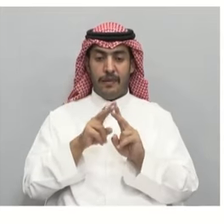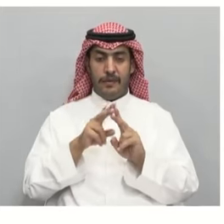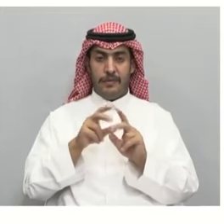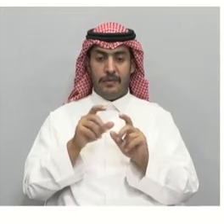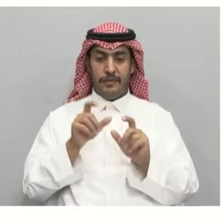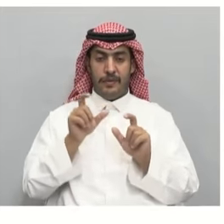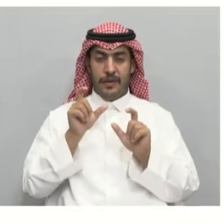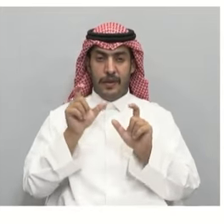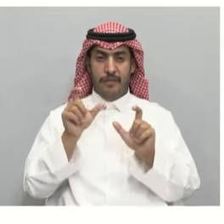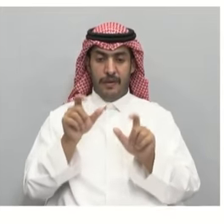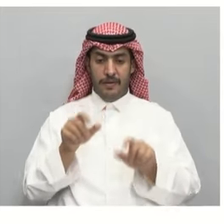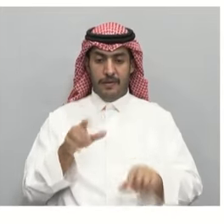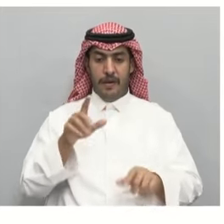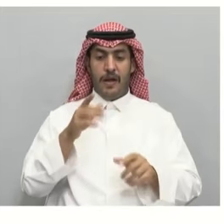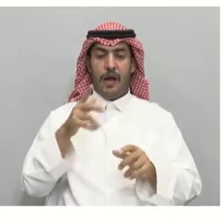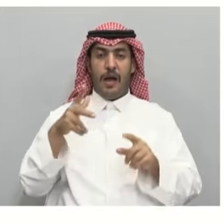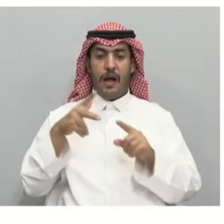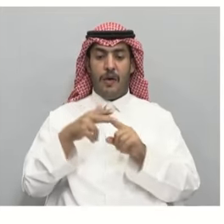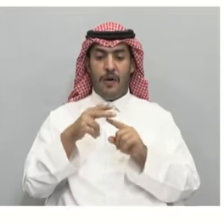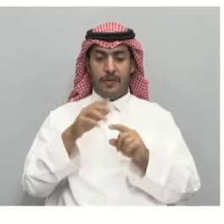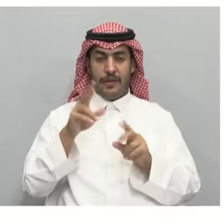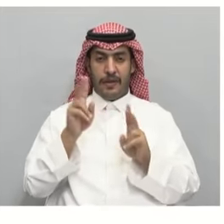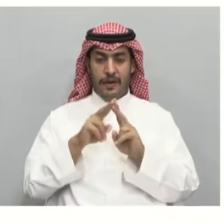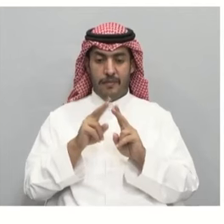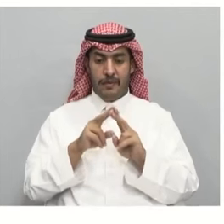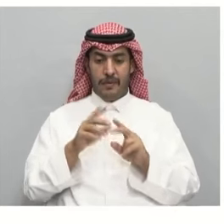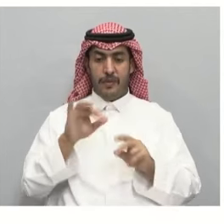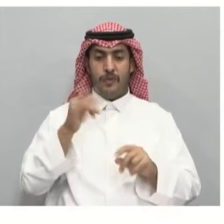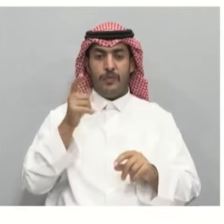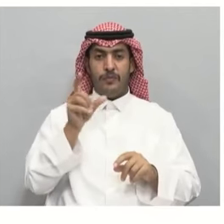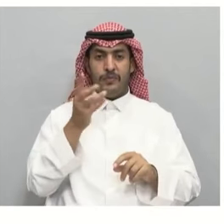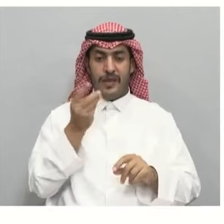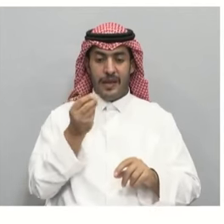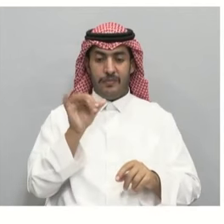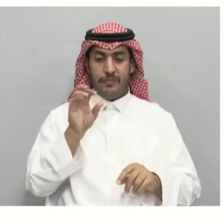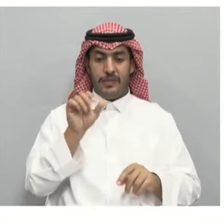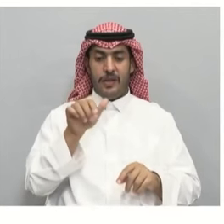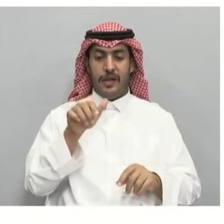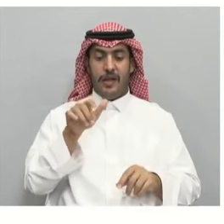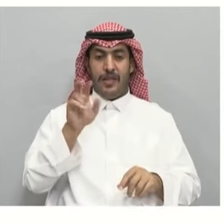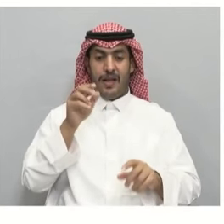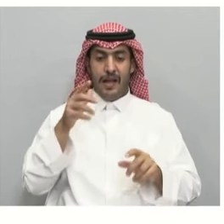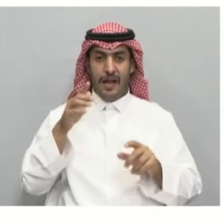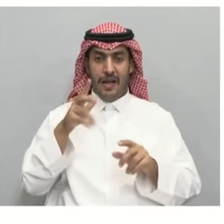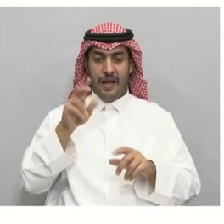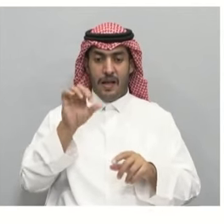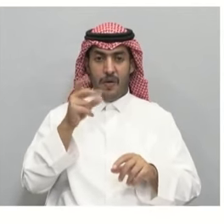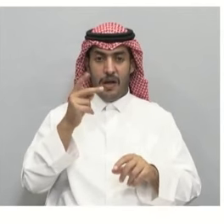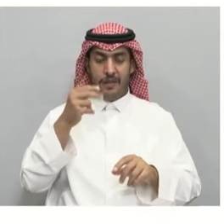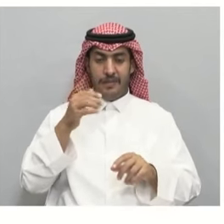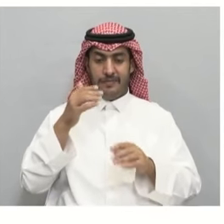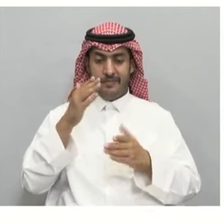الكهربائيه تستخدم قواطع كهربائيه او مصهرات مهمه هذه القواطع او المصهرات